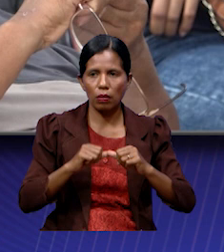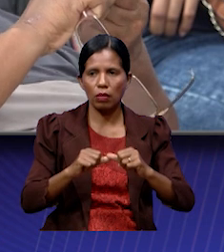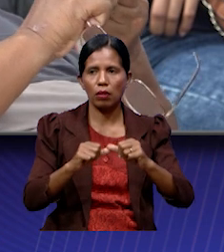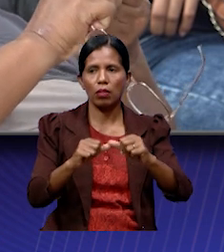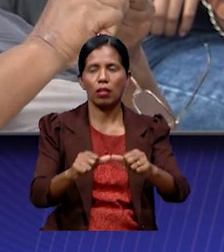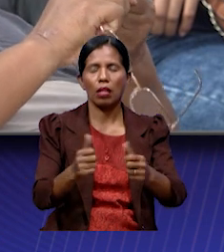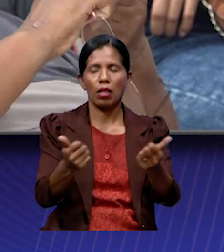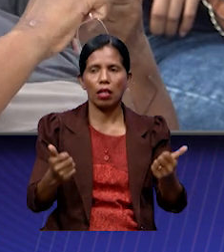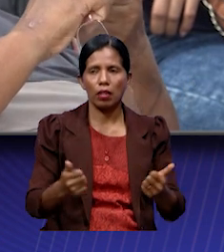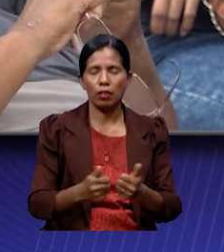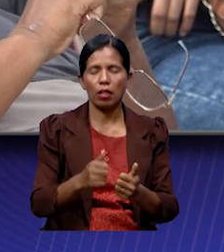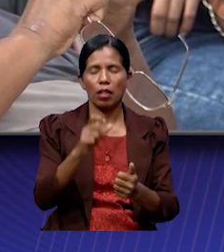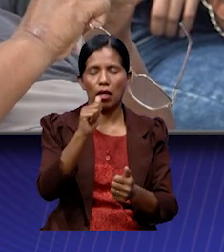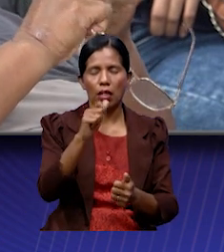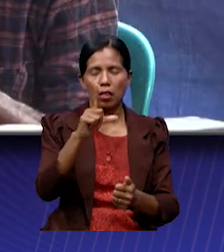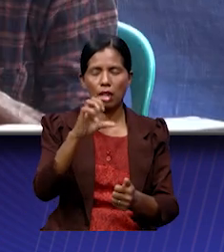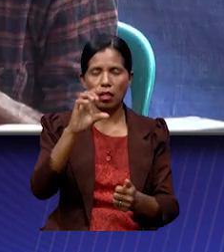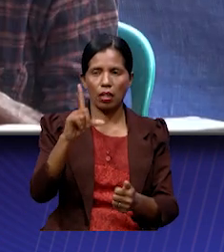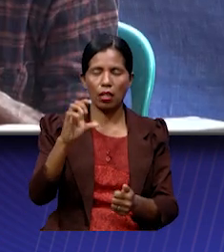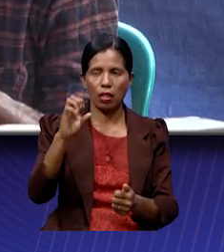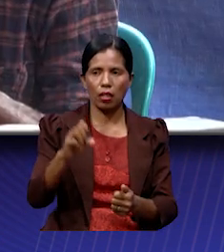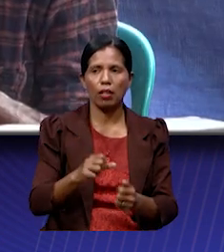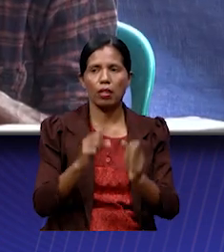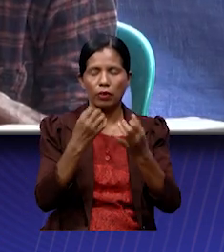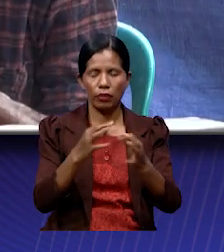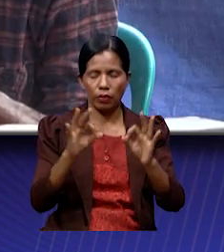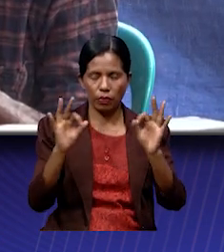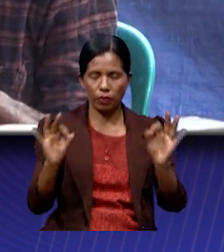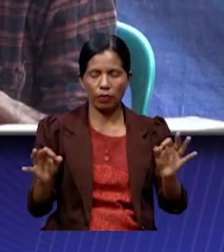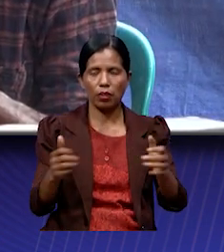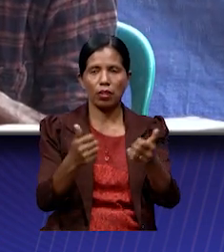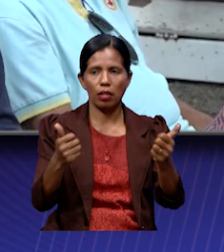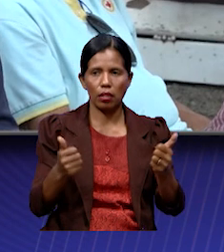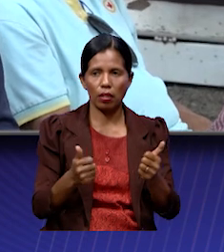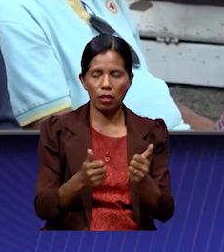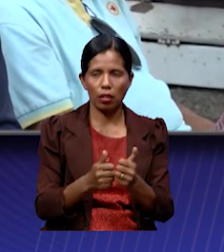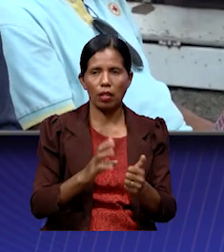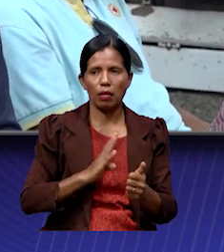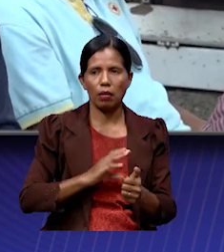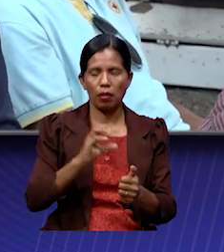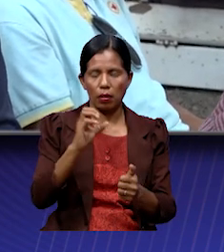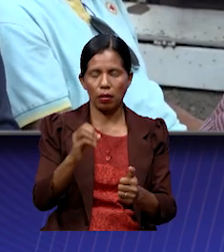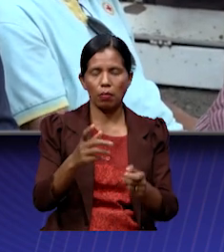ia aldeia Ailelehung, suku Kamea no termina ia aldeia Namalai, suku Bekora,